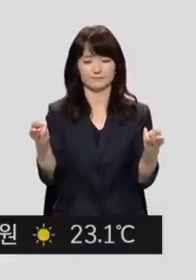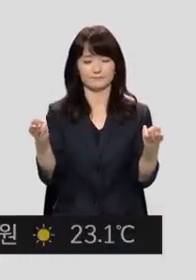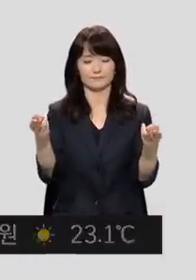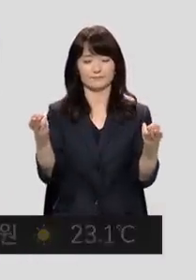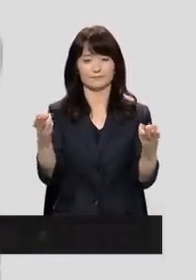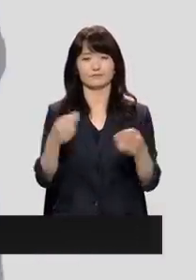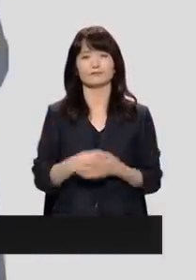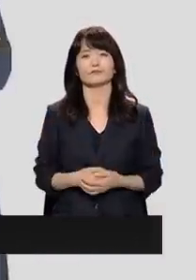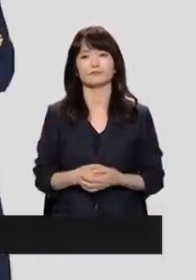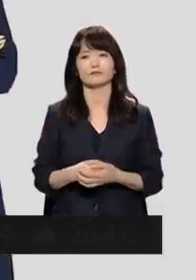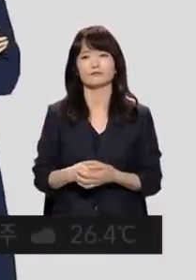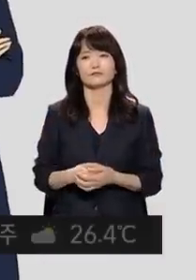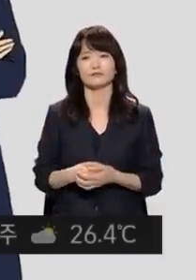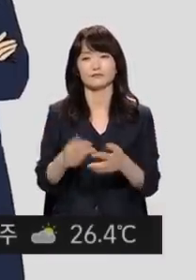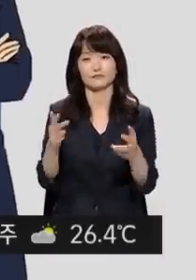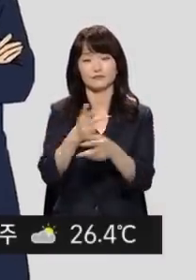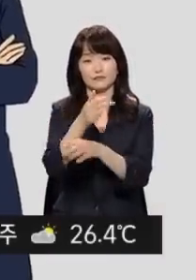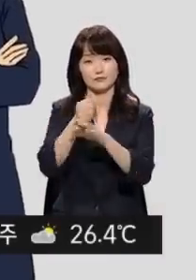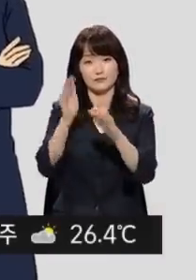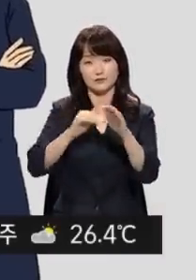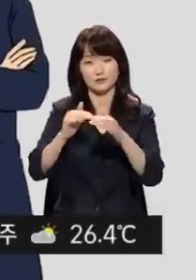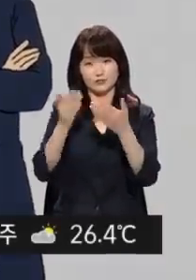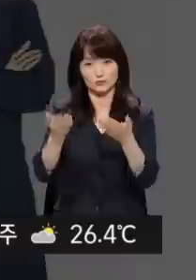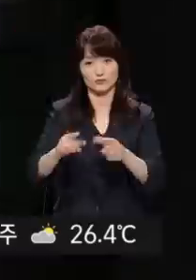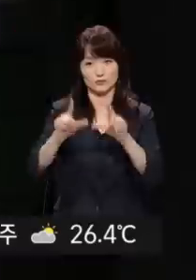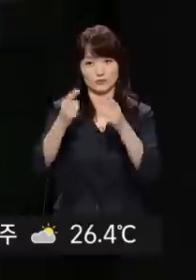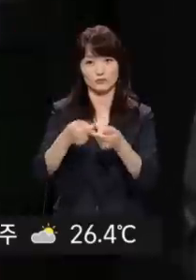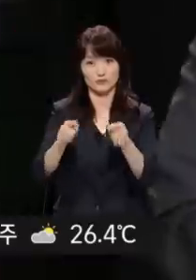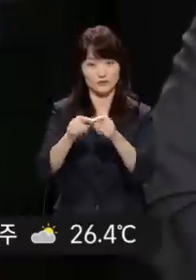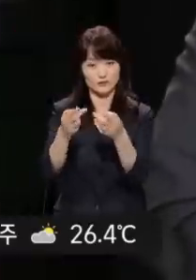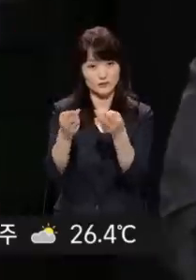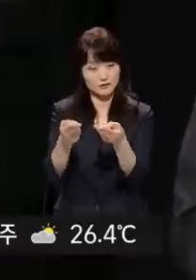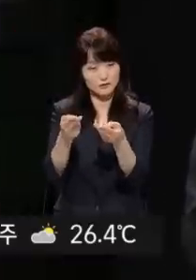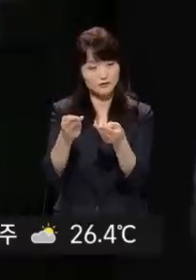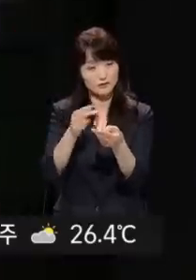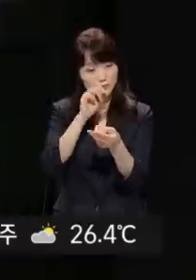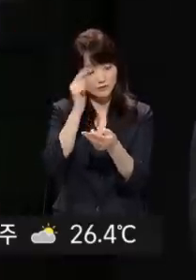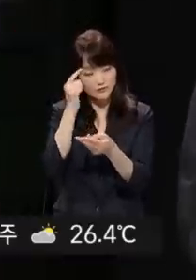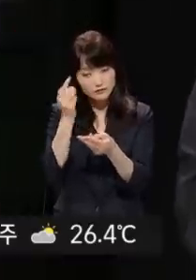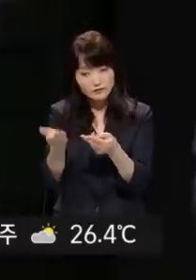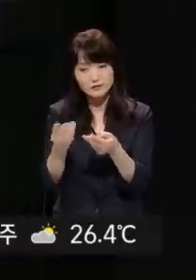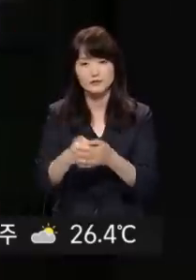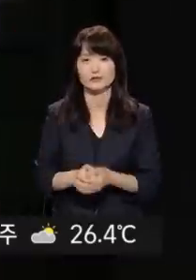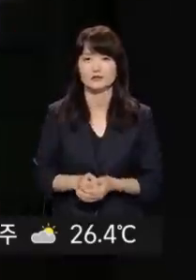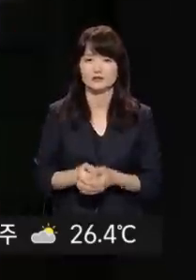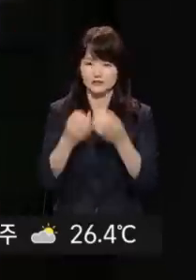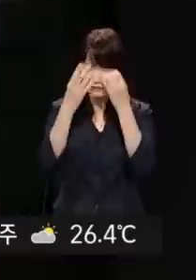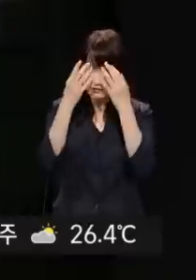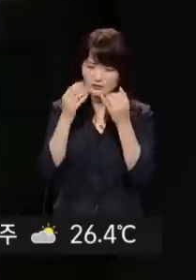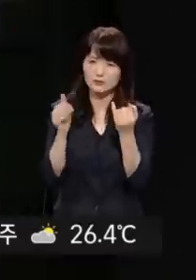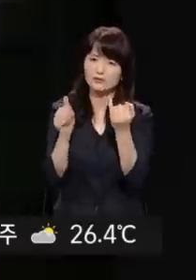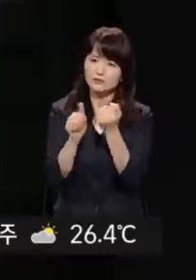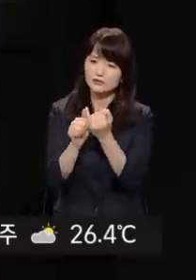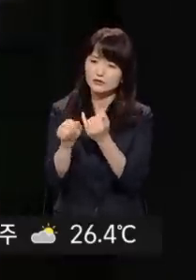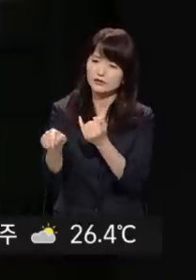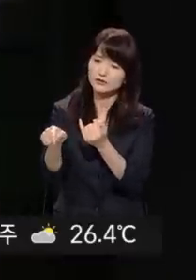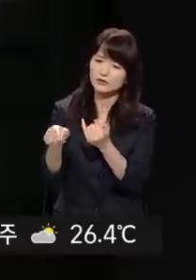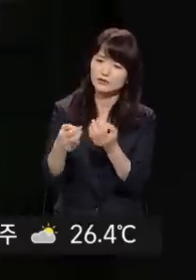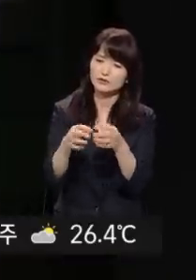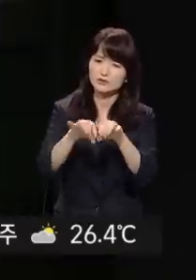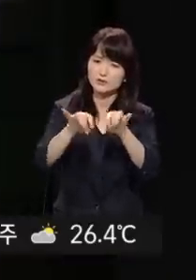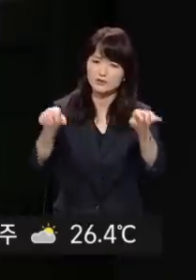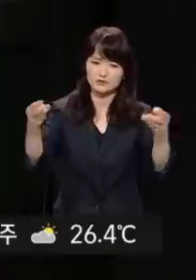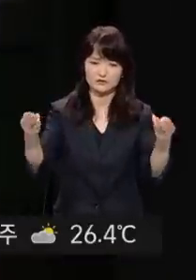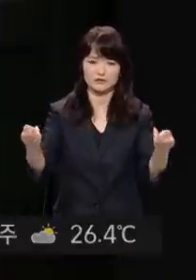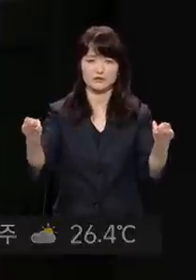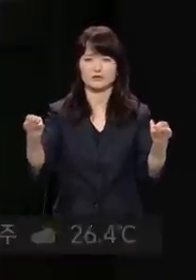공휴일에만 같이 자는게 어떻겠냐 이렇게 제안을 했다는데 남친은 한창 붙어 있을 신혼에 이것도 말이 안 된다면서 어떻게 하면 좋을지 고민이라고